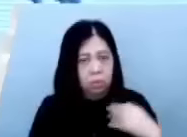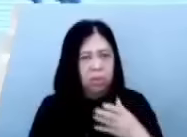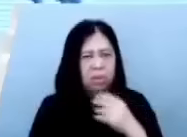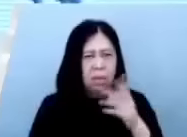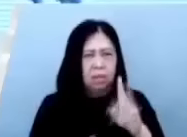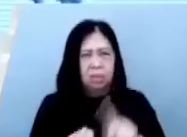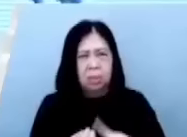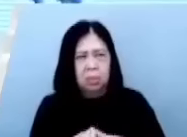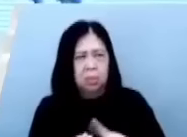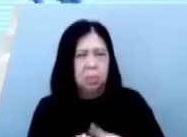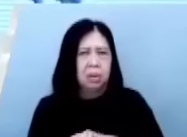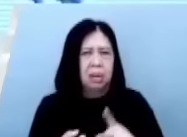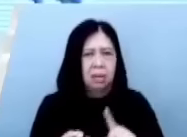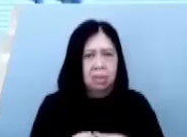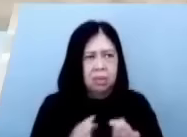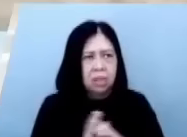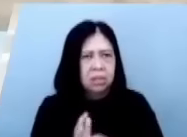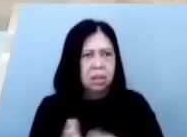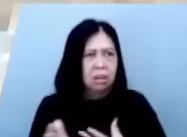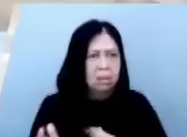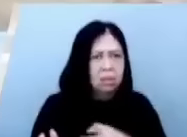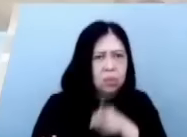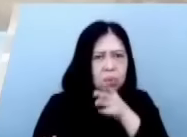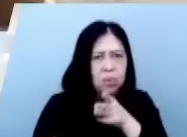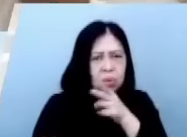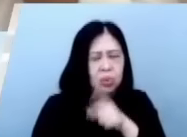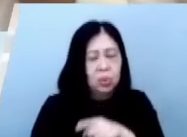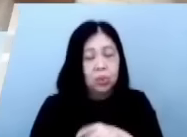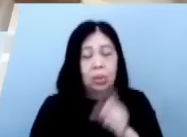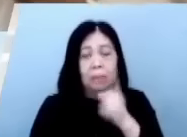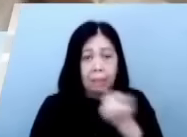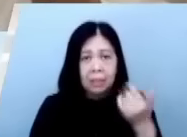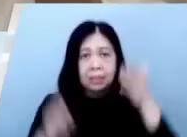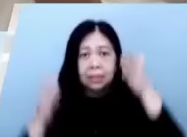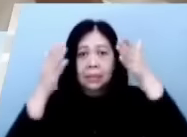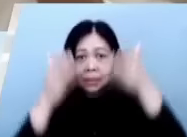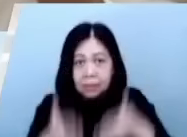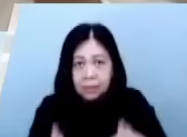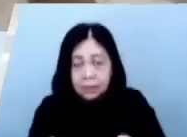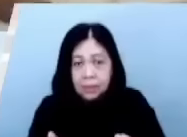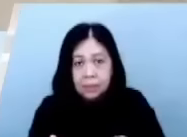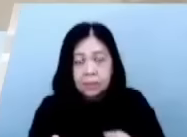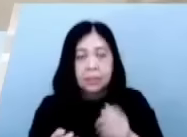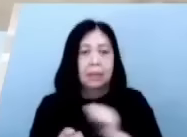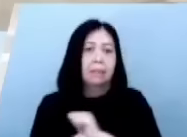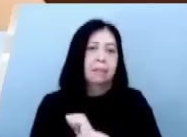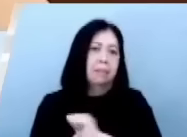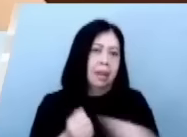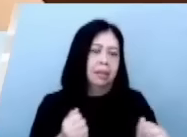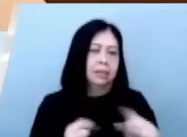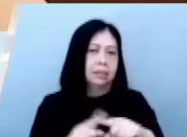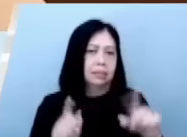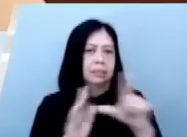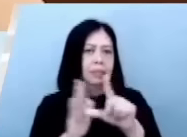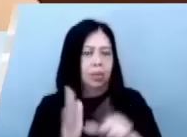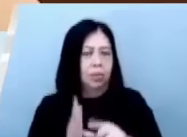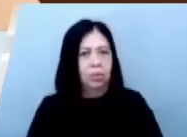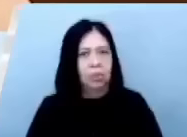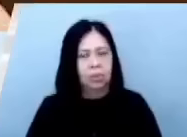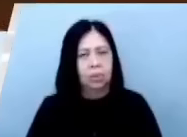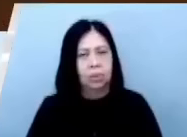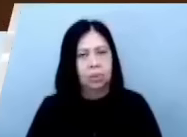sa tsatsa ang nakikita ng Senado, ang tutukan na lang daw nila ay ang pagpapasa ng mga batas. Tutukan na lang yung trabaho